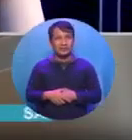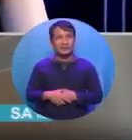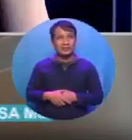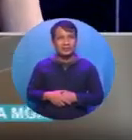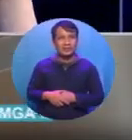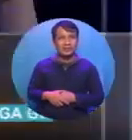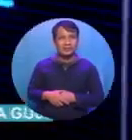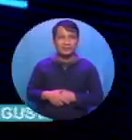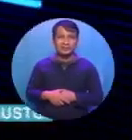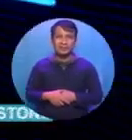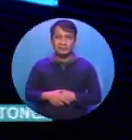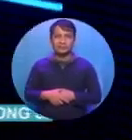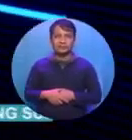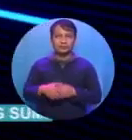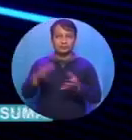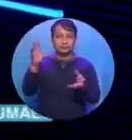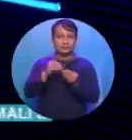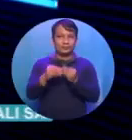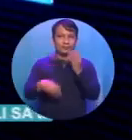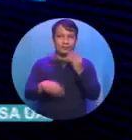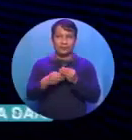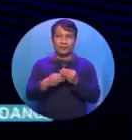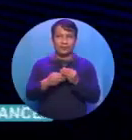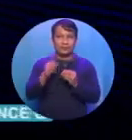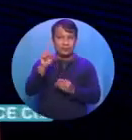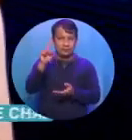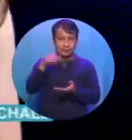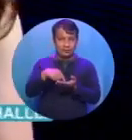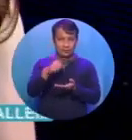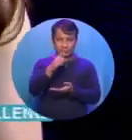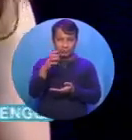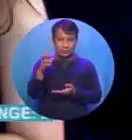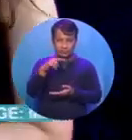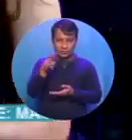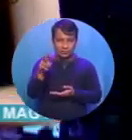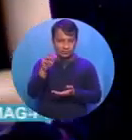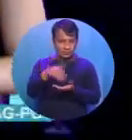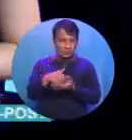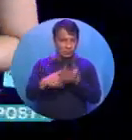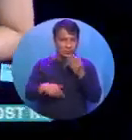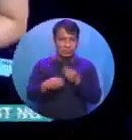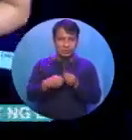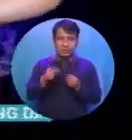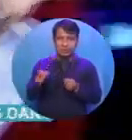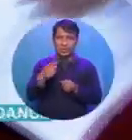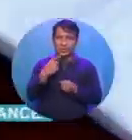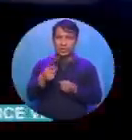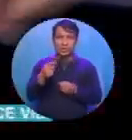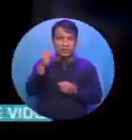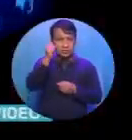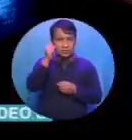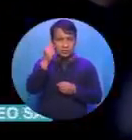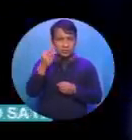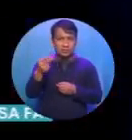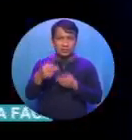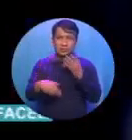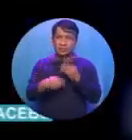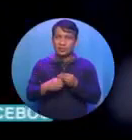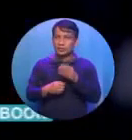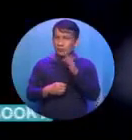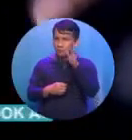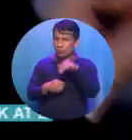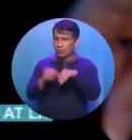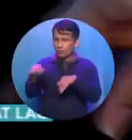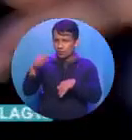ito idol ha, dito sa ating comment dito sa Facebook na may 122,000 comments na. Nako, ito sabi ni Shane Ruiz. Sabi niya, oy